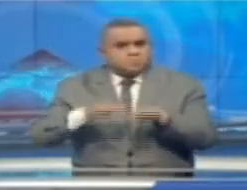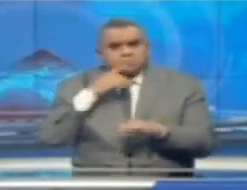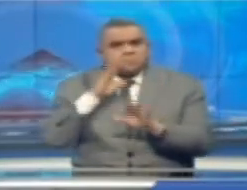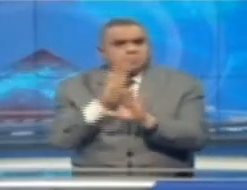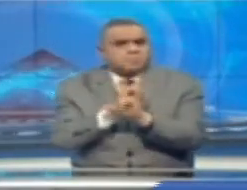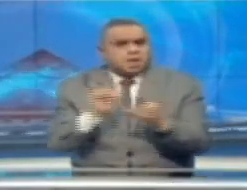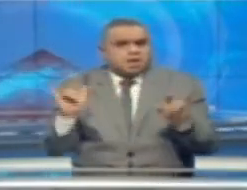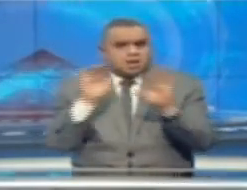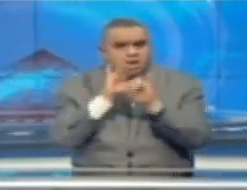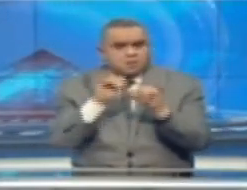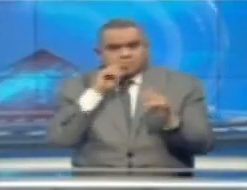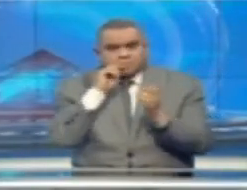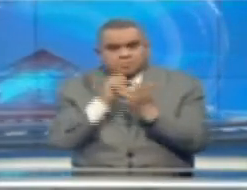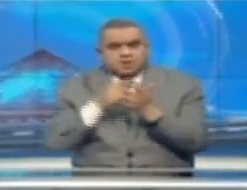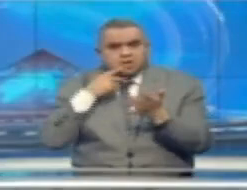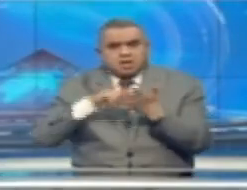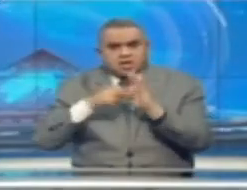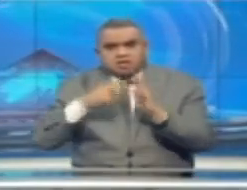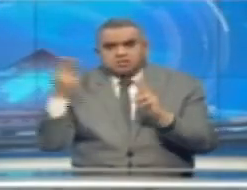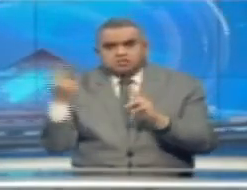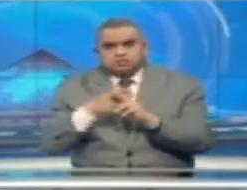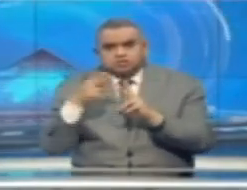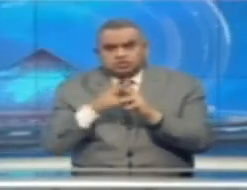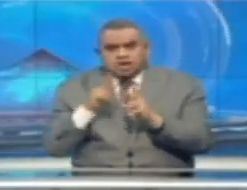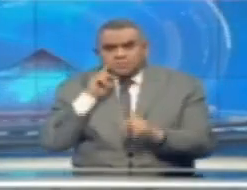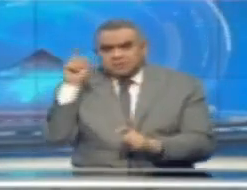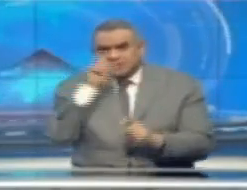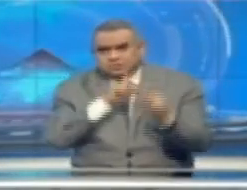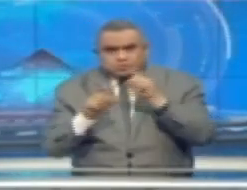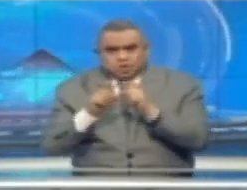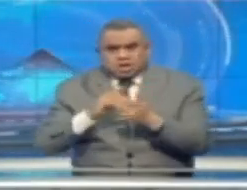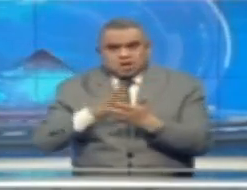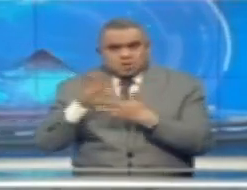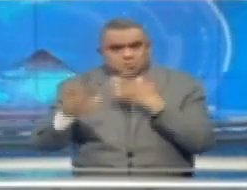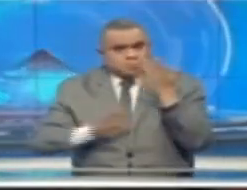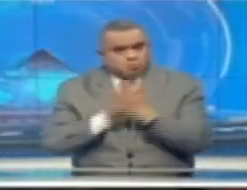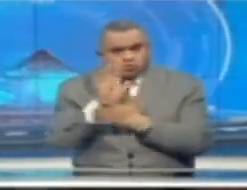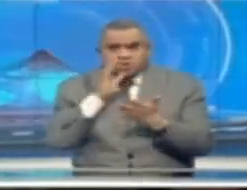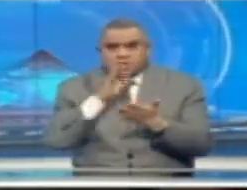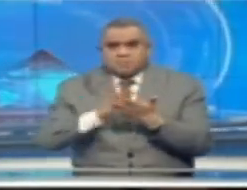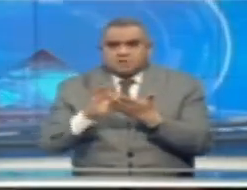100 100، حتى الزبون ما بيشتكيش عندنا من العيش هنا خالص، بيجي لنا على طول.